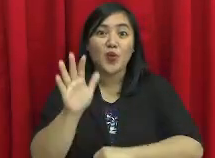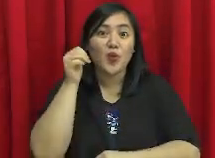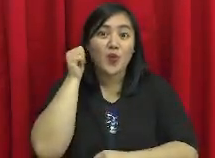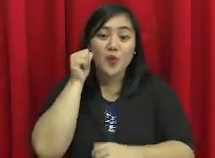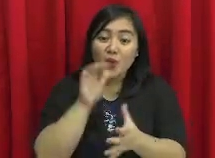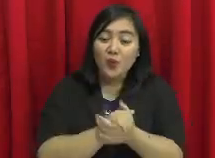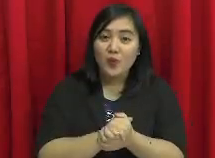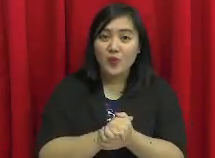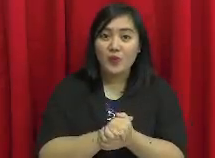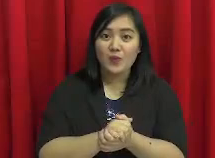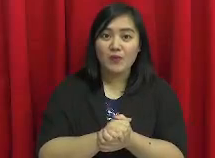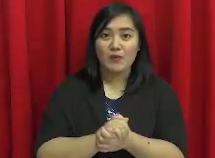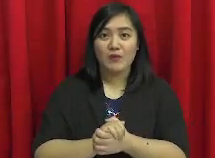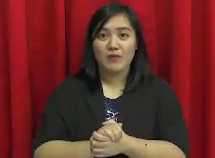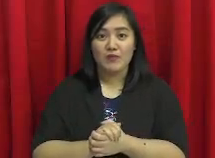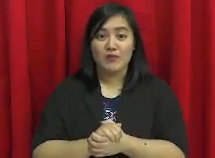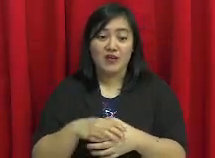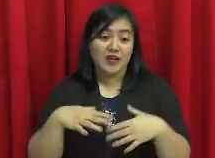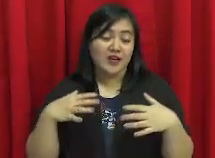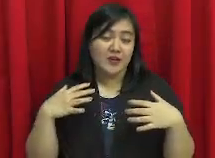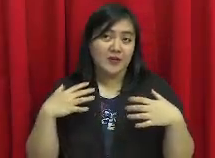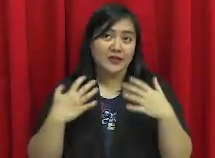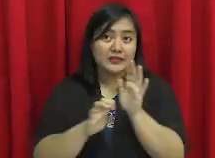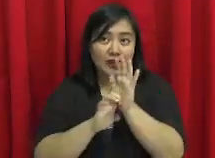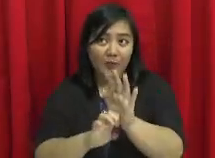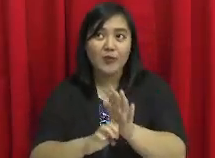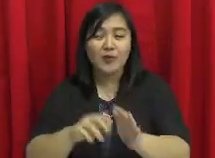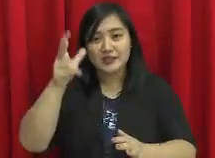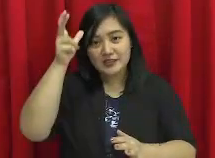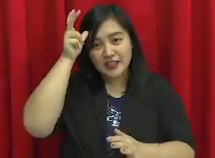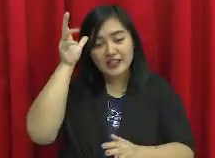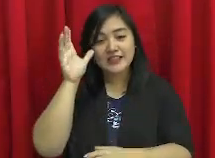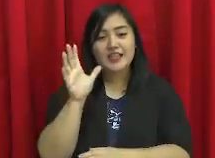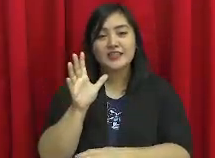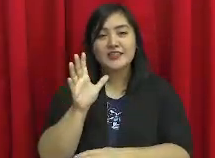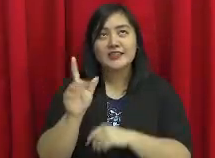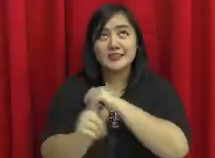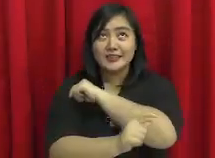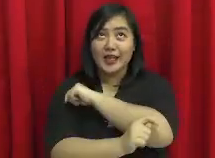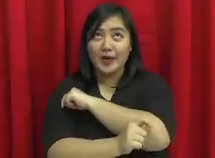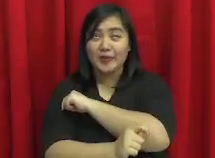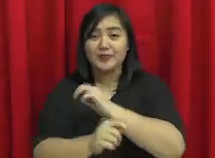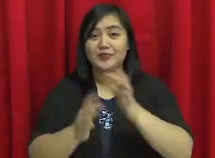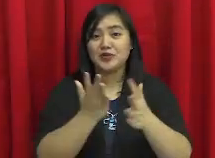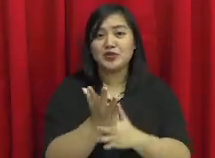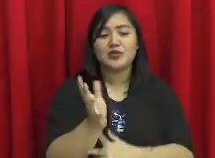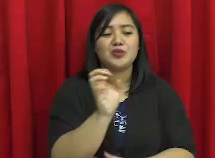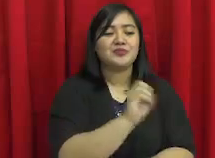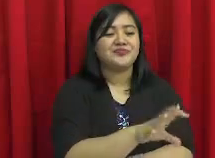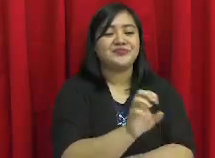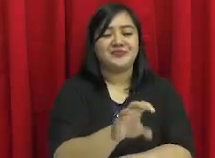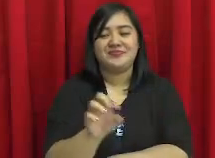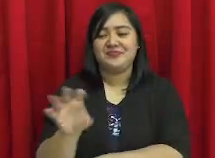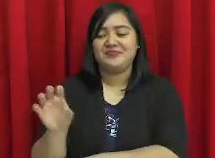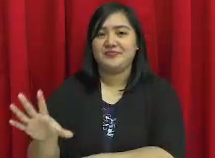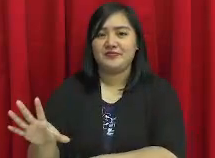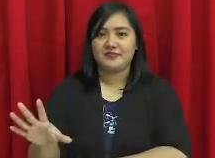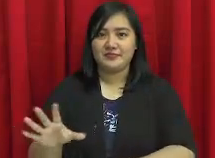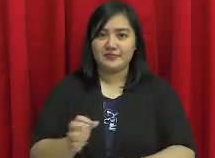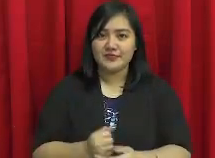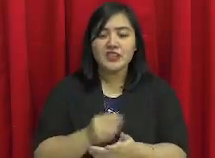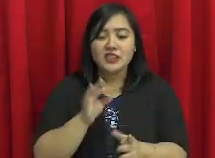tatahimik ka pa rin? Papabayaan mo pa rin? Pag yung mga anak mo ay nilalapitan na ng mga